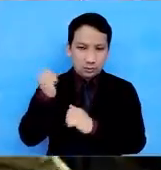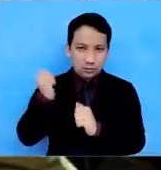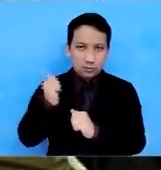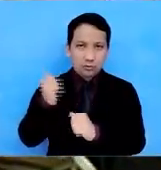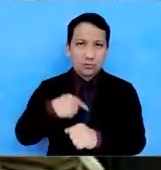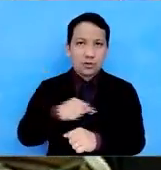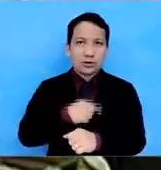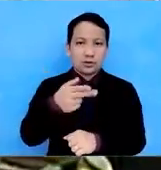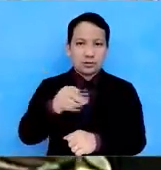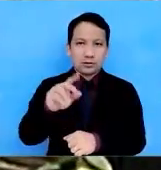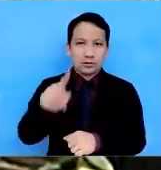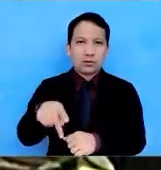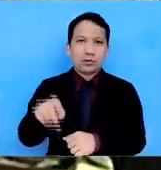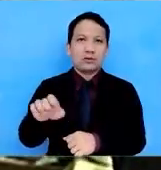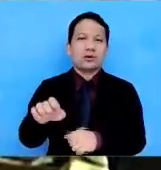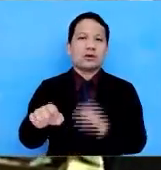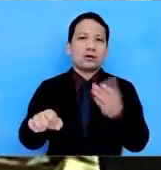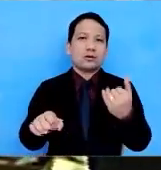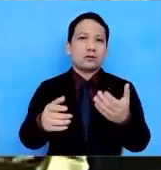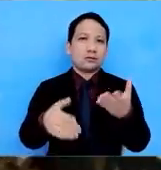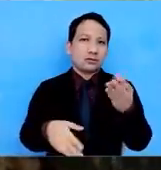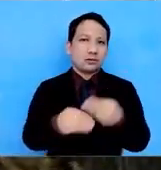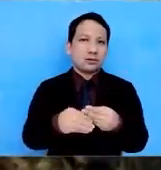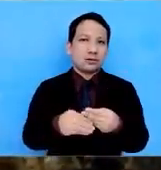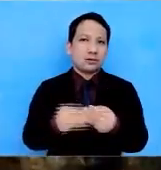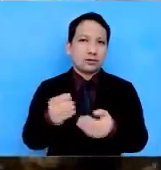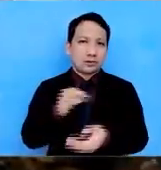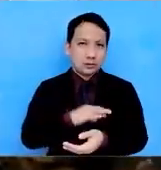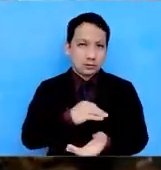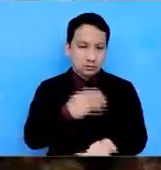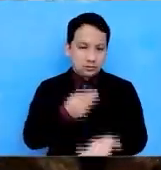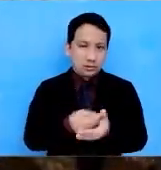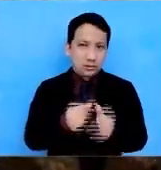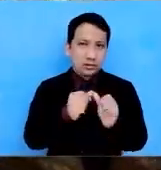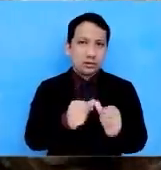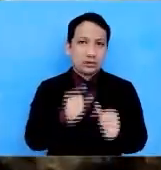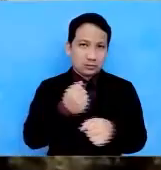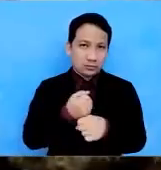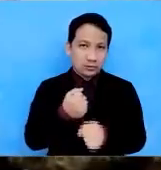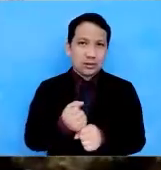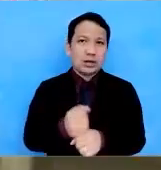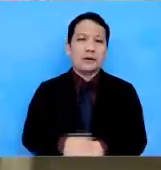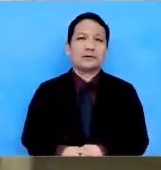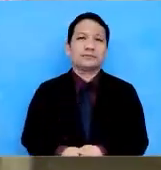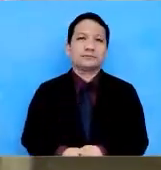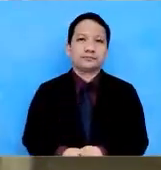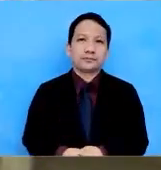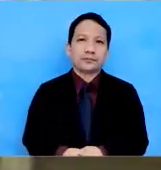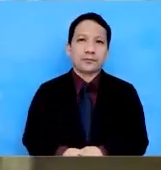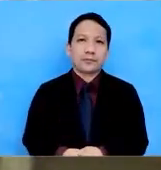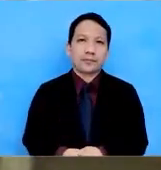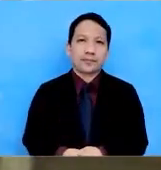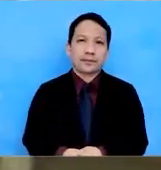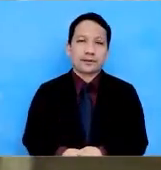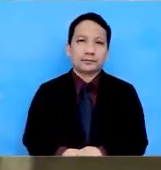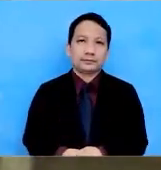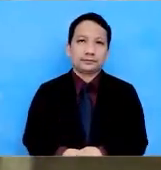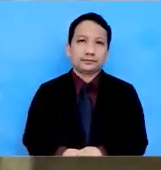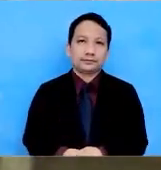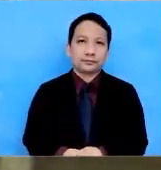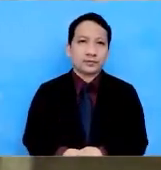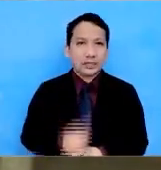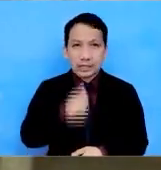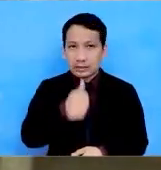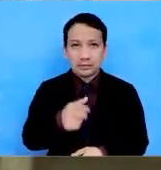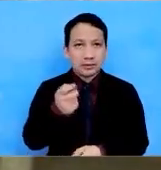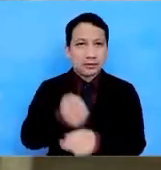una, yung karampatang kita sa mga gumagawa ay hindi mahirapan yung may